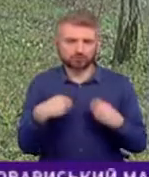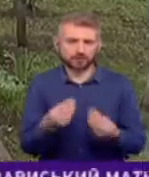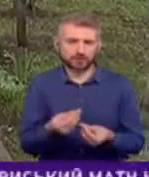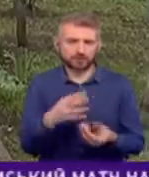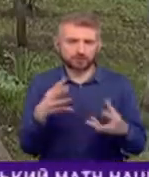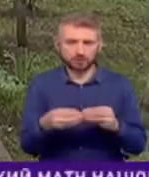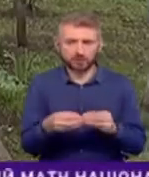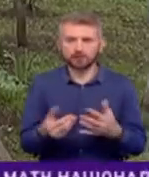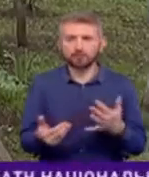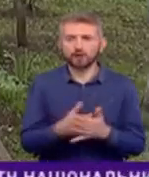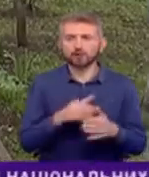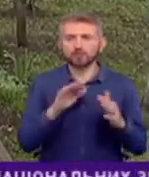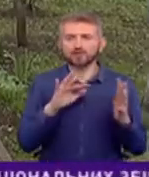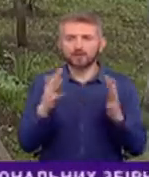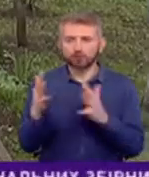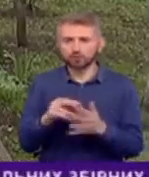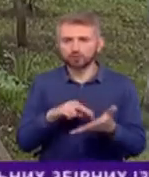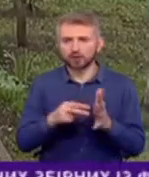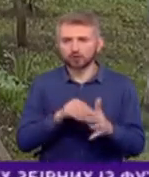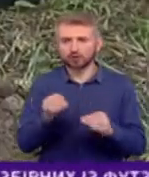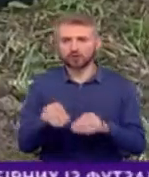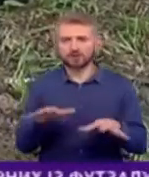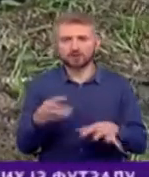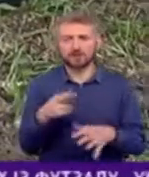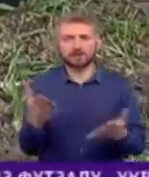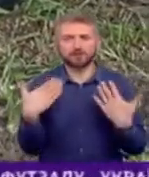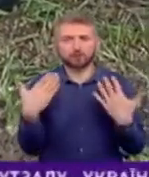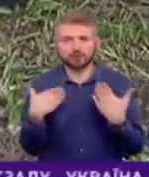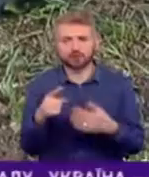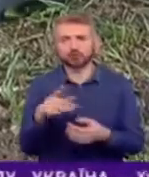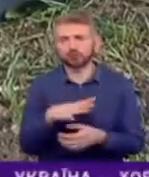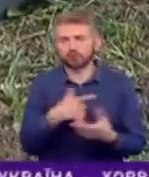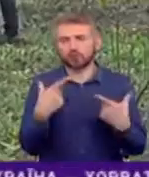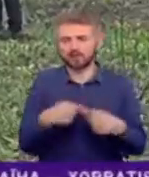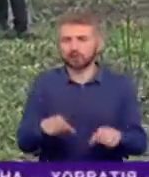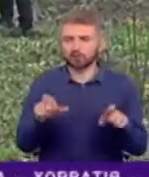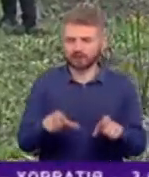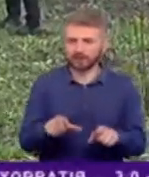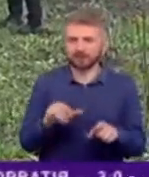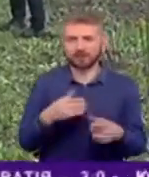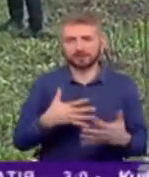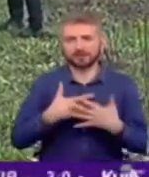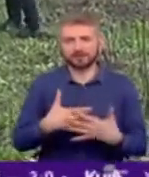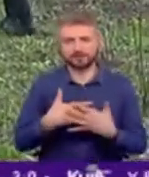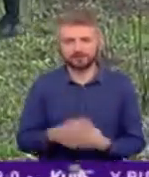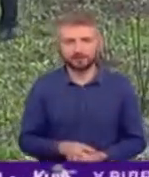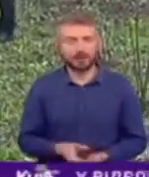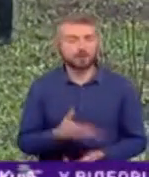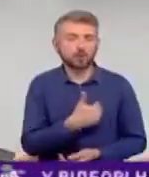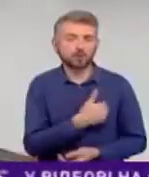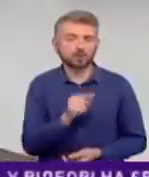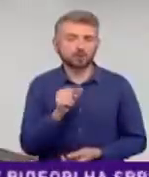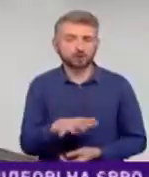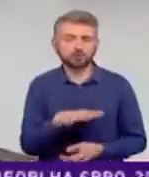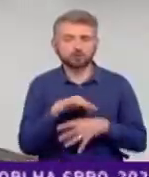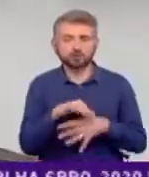плодоносити. У новенькому садочку планують облаштувати і місця для відпочинку, аби було де посидіти і перевести дух. Ми хочемо, щоб тут